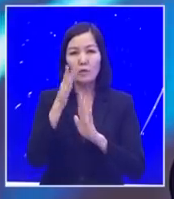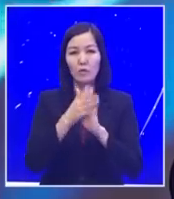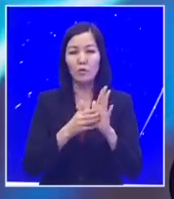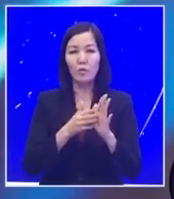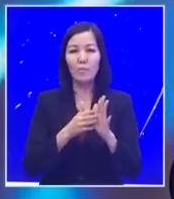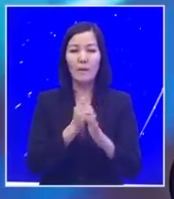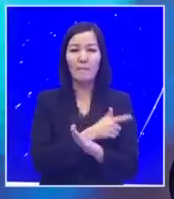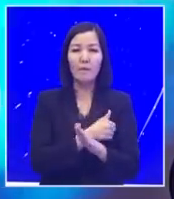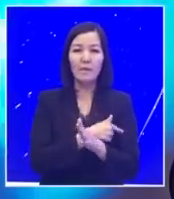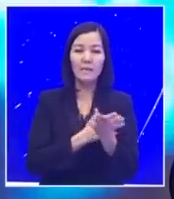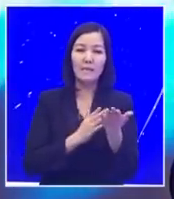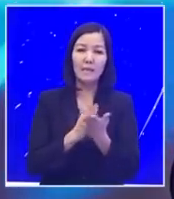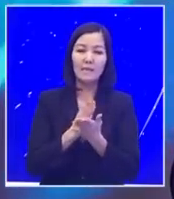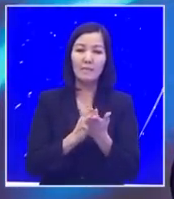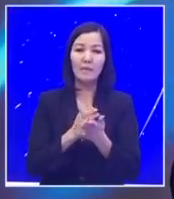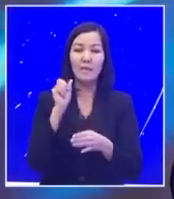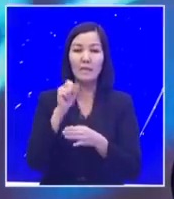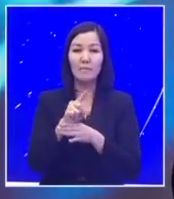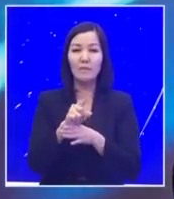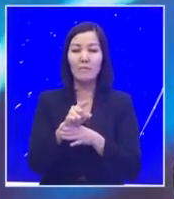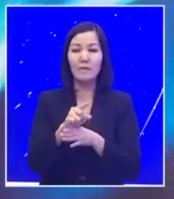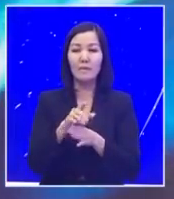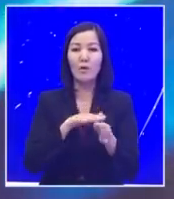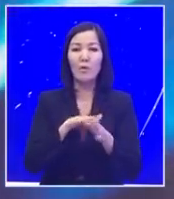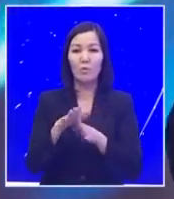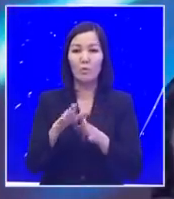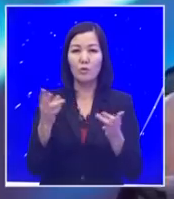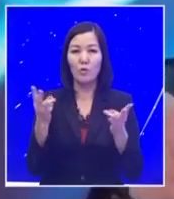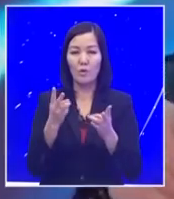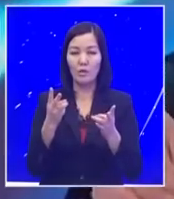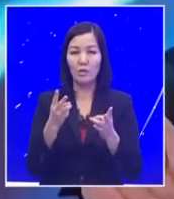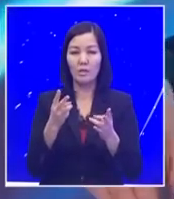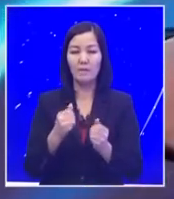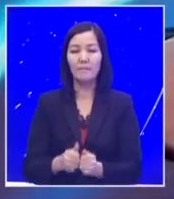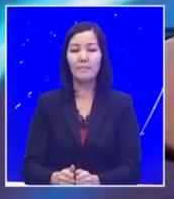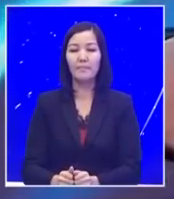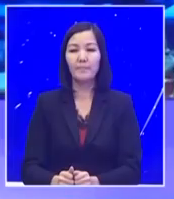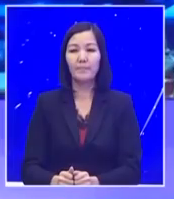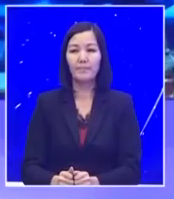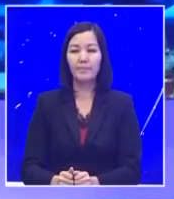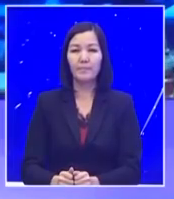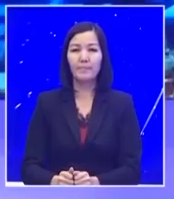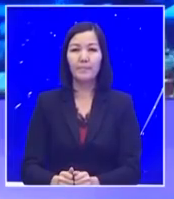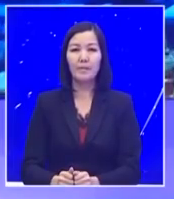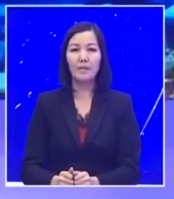медицина қызметкерлерінің нұсқауларын бұлжытпай орындау қажет деп санаймыз.